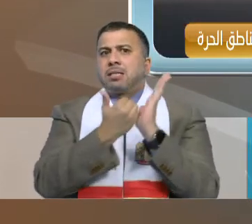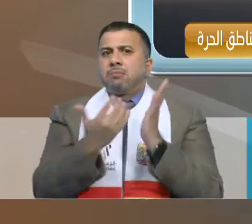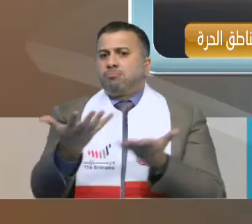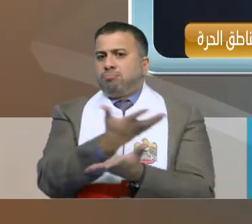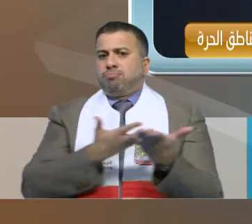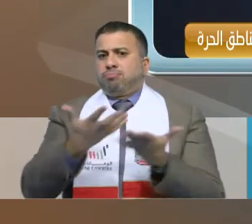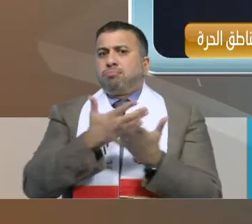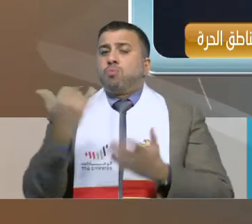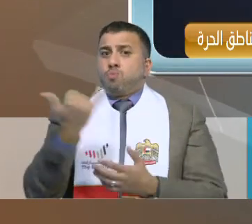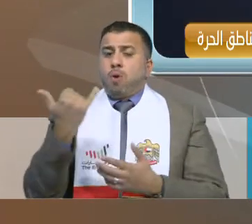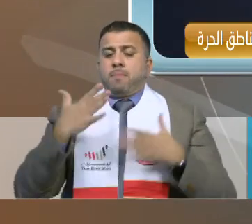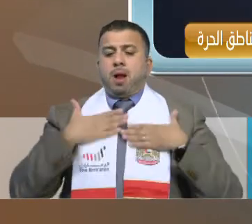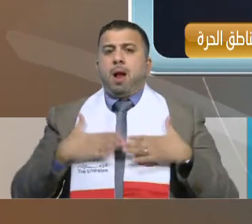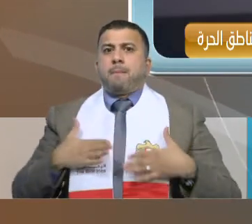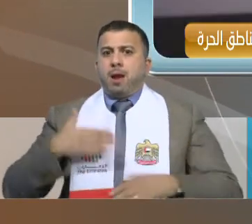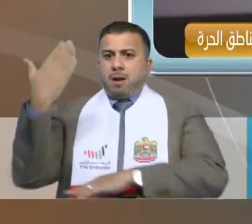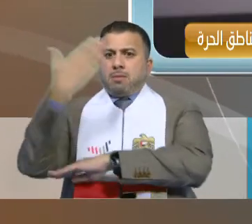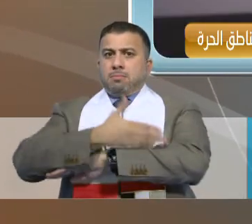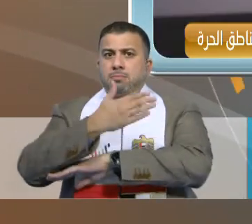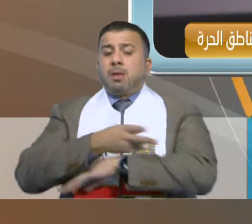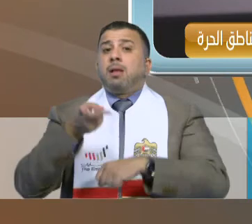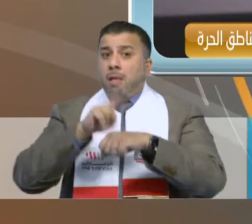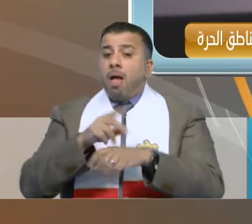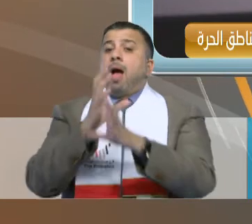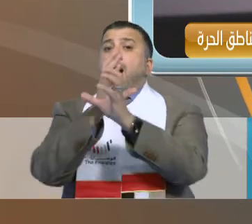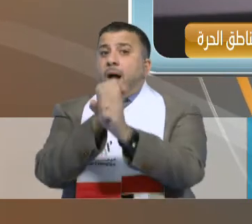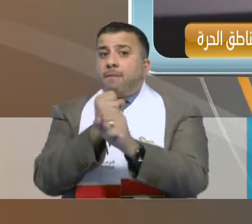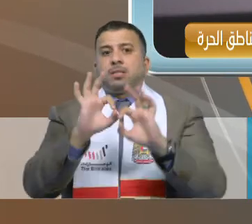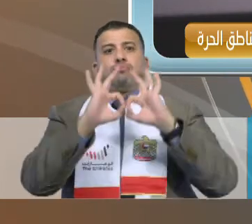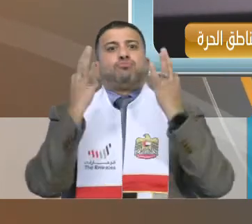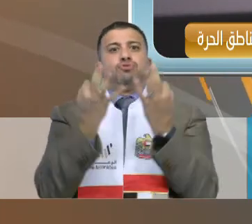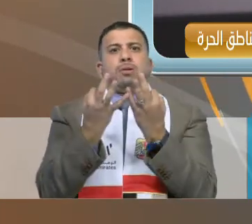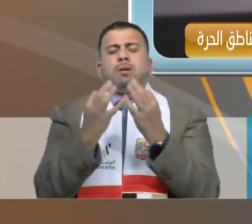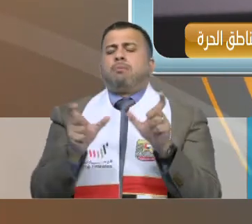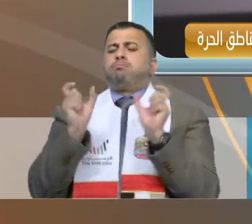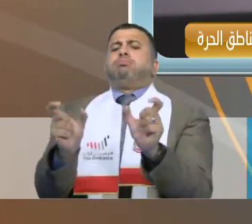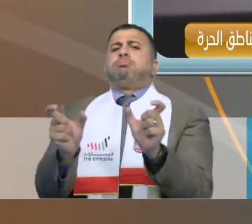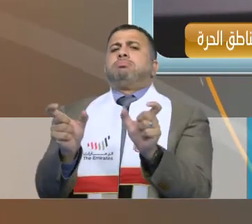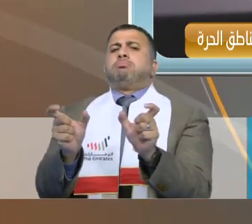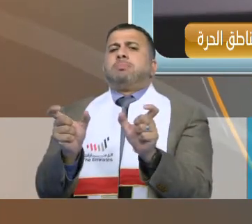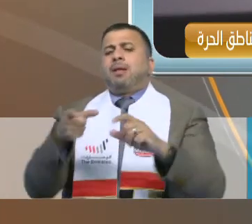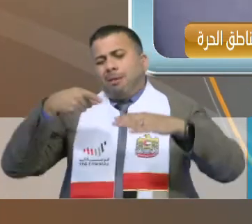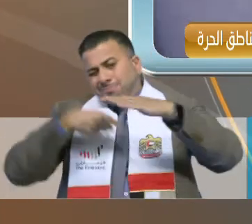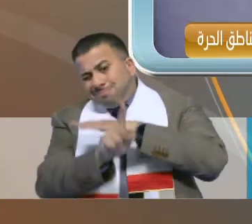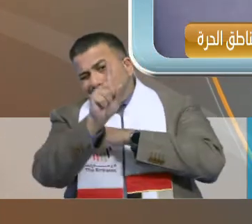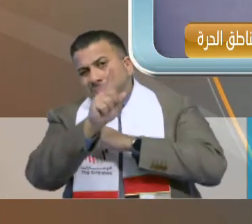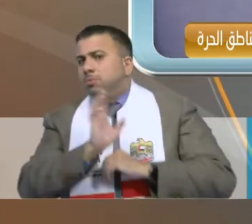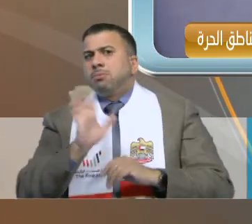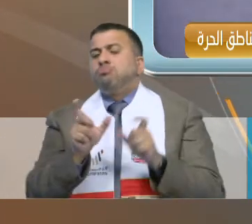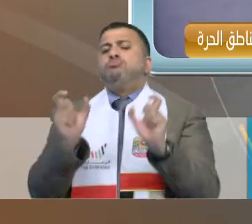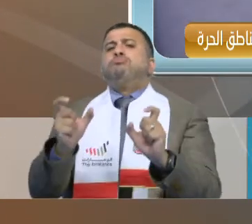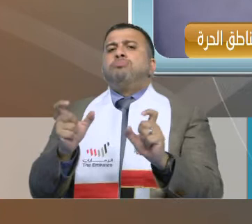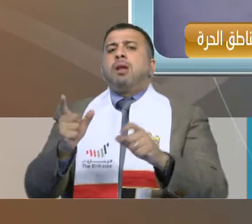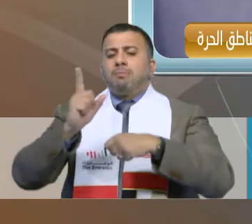أساسي للجمارك، بالإضافة إلى كذلك حماية المجتمع من خلال صد محاولات المهربين لإدخال